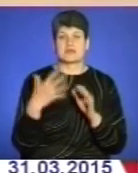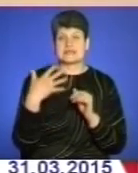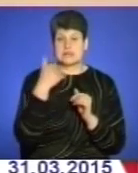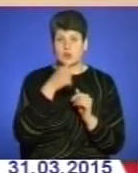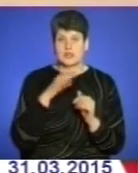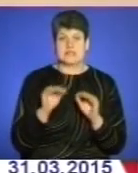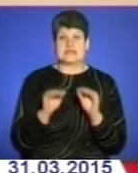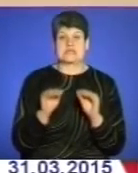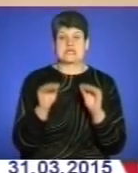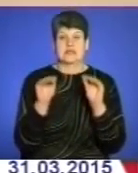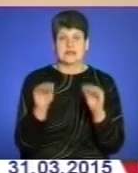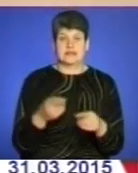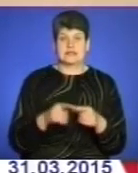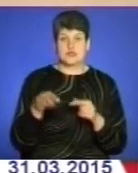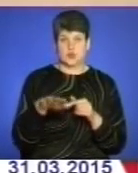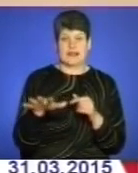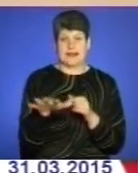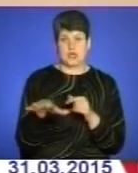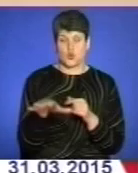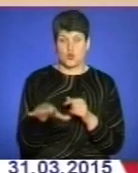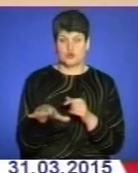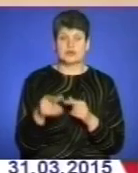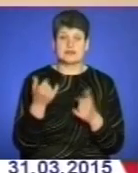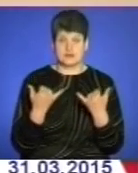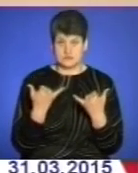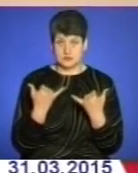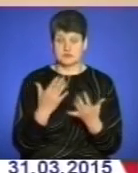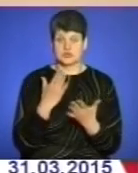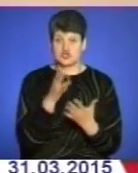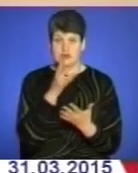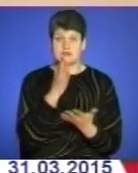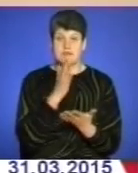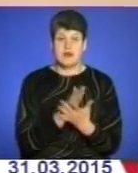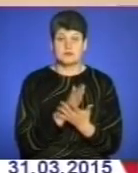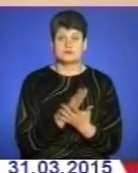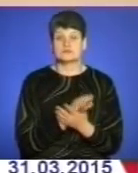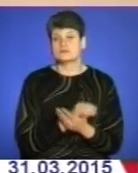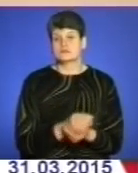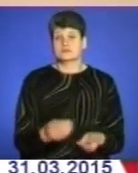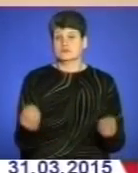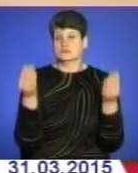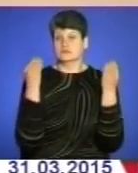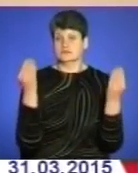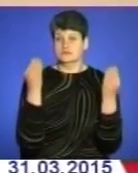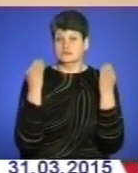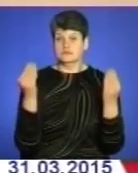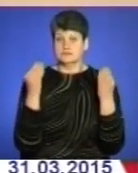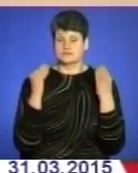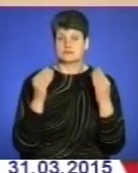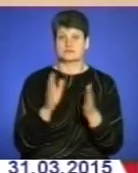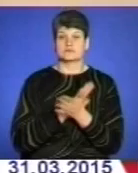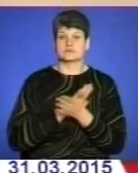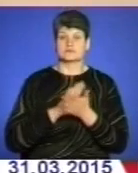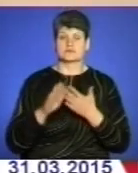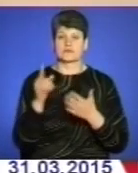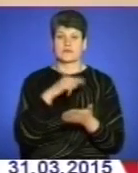засадити цю територію. І на даний час ми маємо просто потужні легені для міста, які практично є